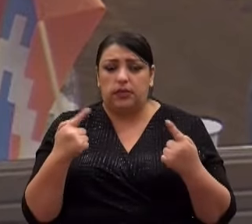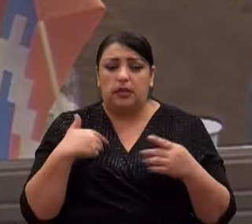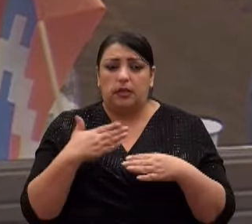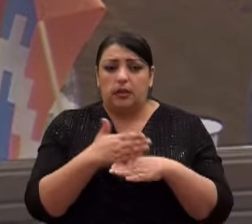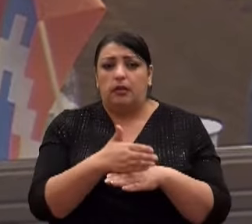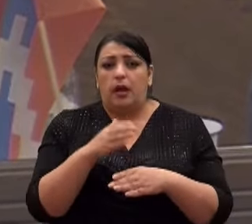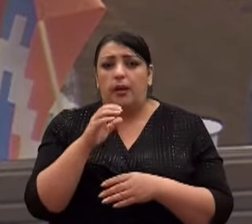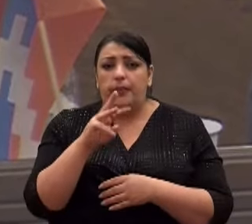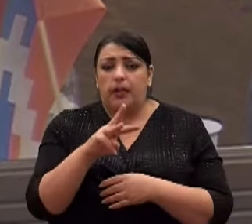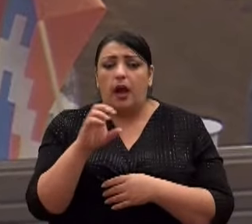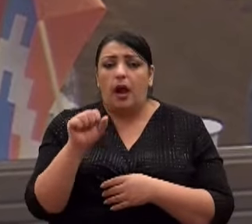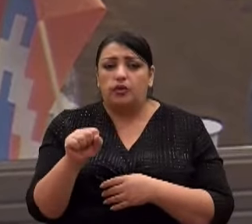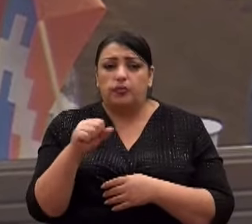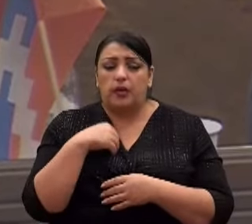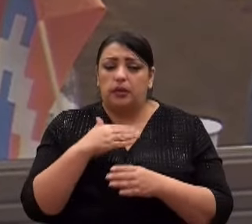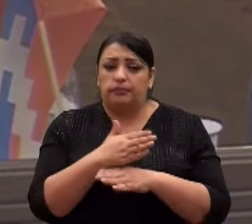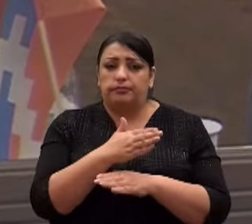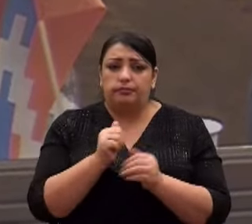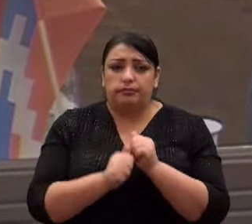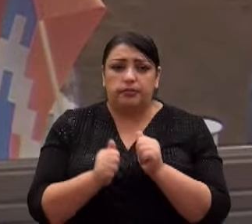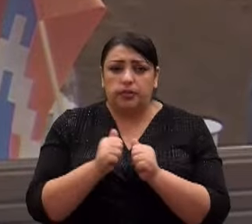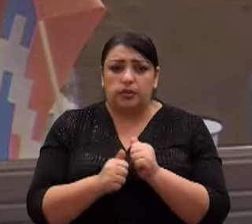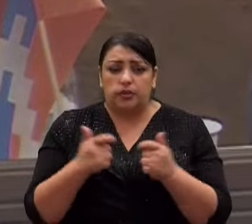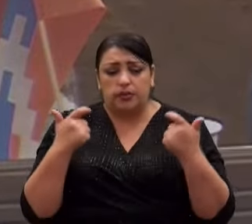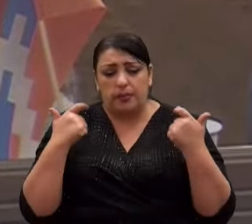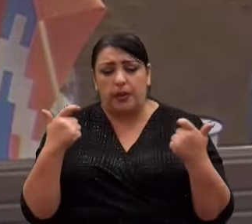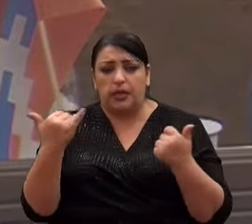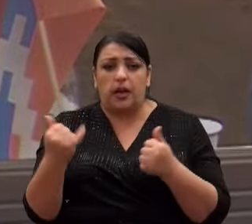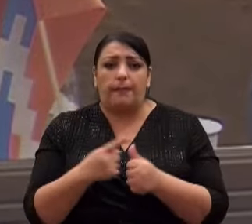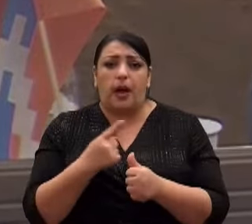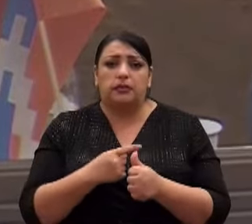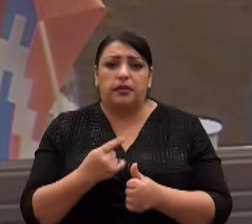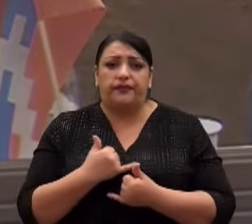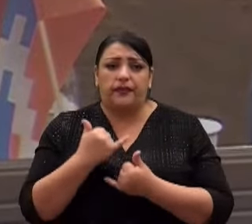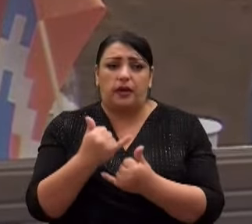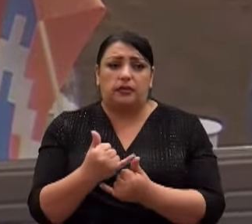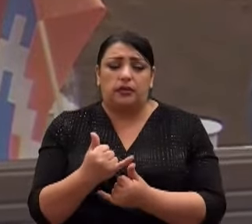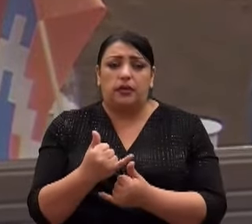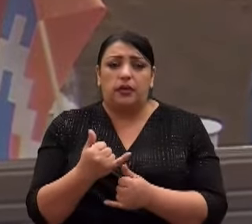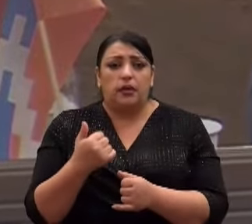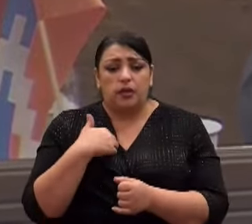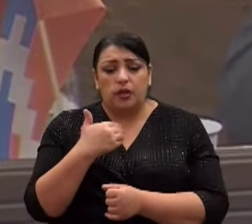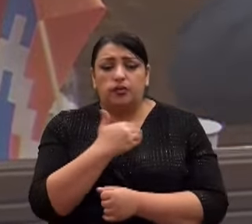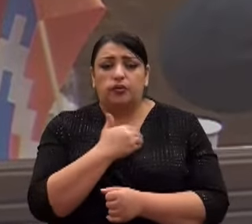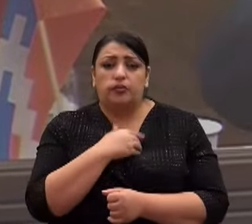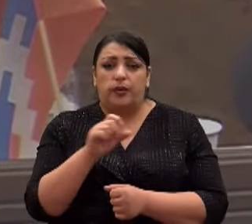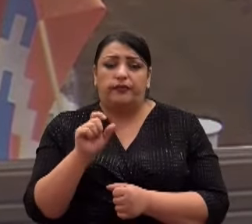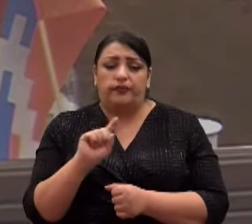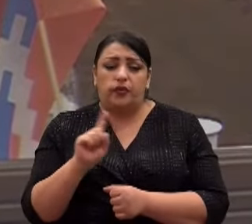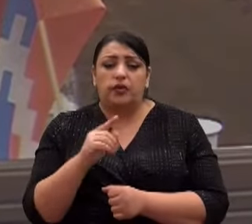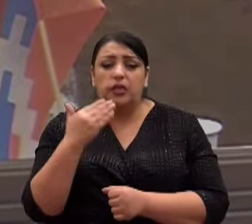Միքայել Արզումանյանին, ուղղակի սպայի պատվի համար, ամեն ինչ արեք, որ նրա խափանման միջոցը